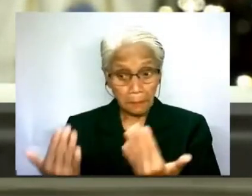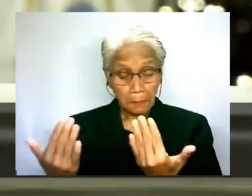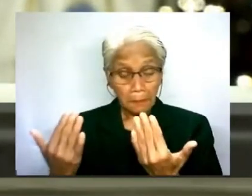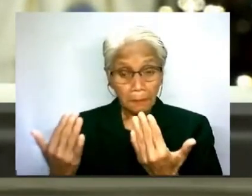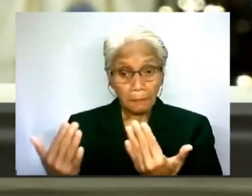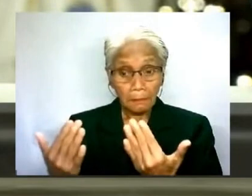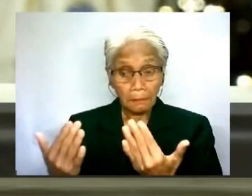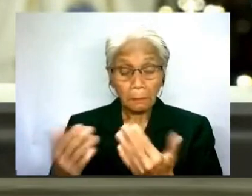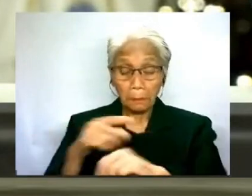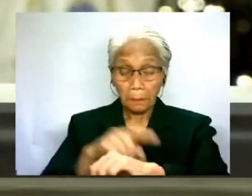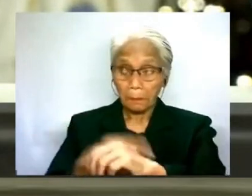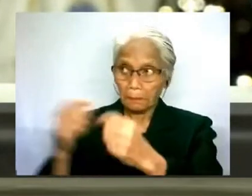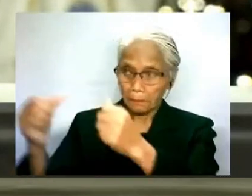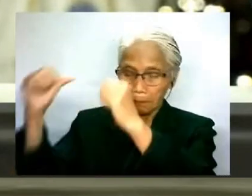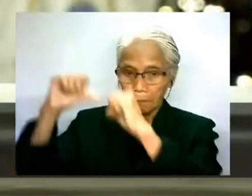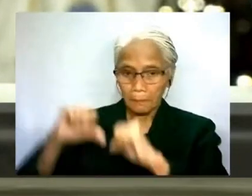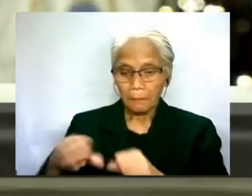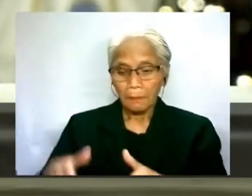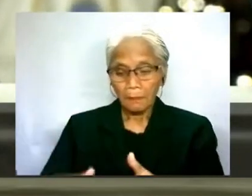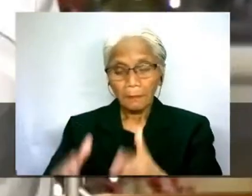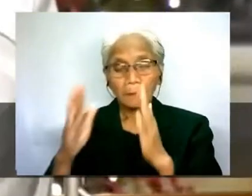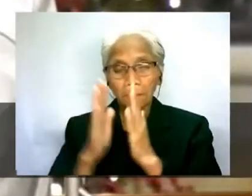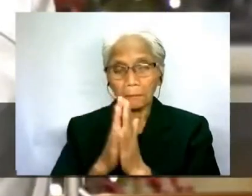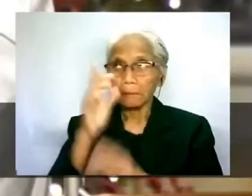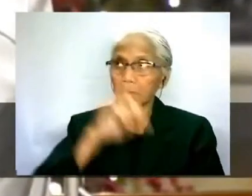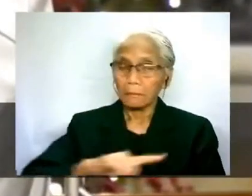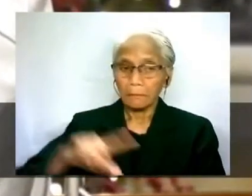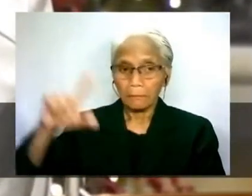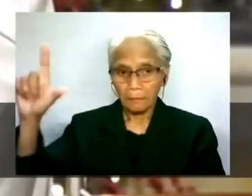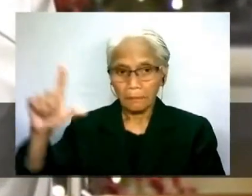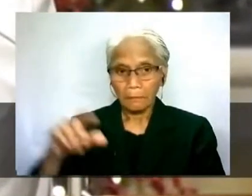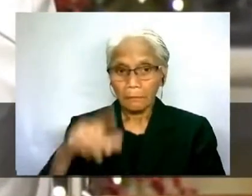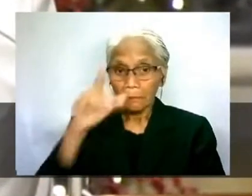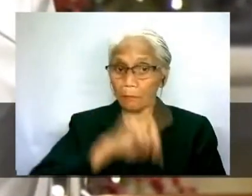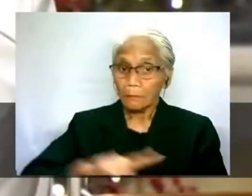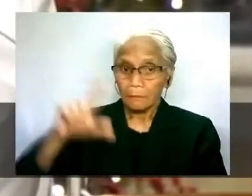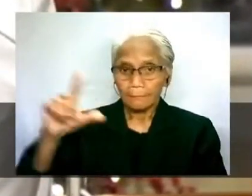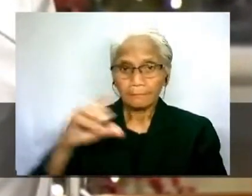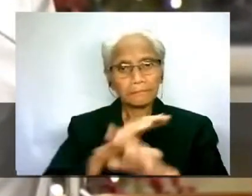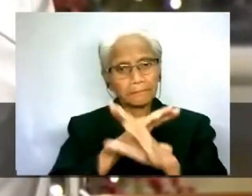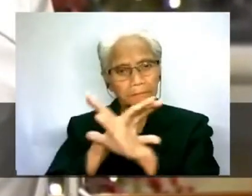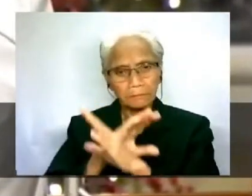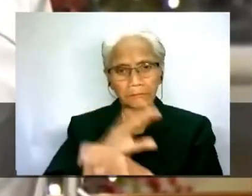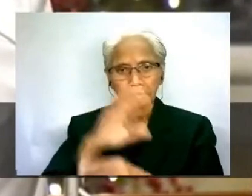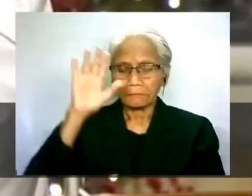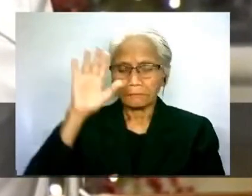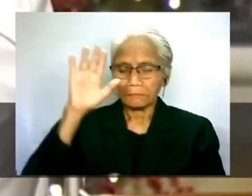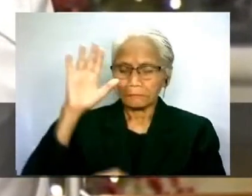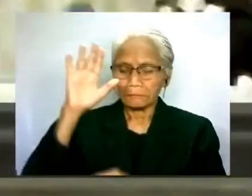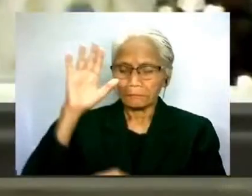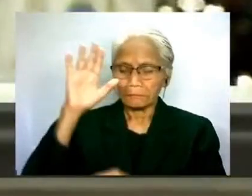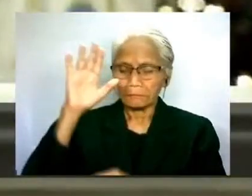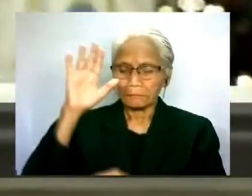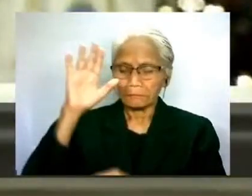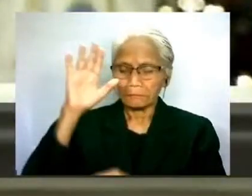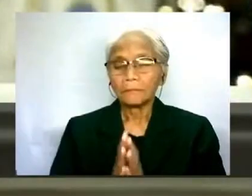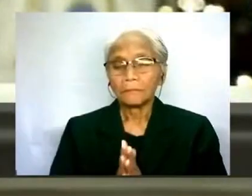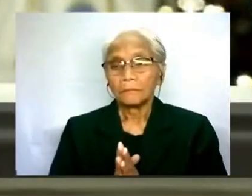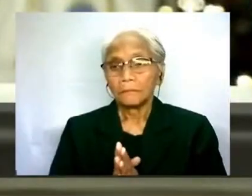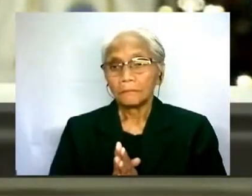Adbyento, manalangin tayo sa Panginoon. Panginoon, kupkupin mo ang iyong bayan.